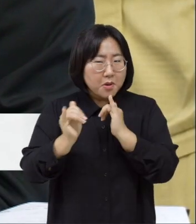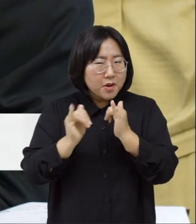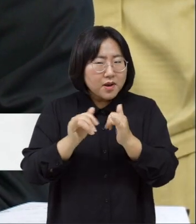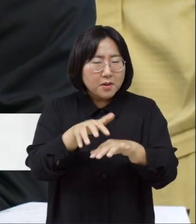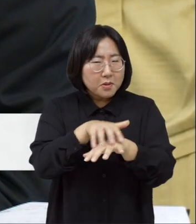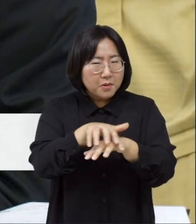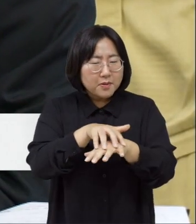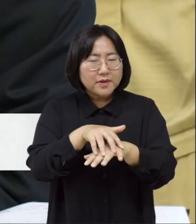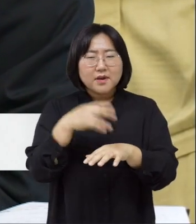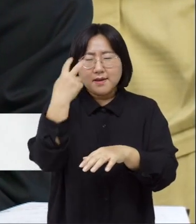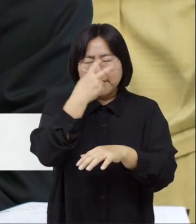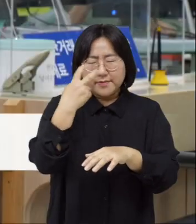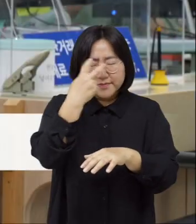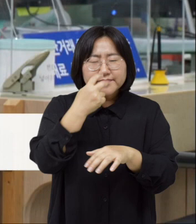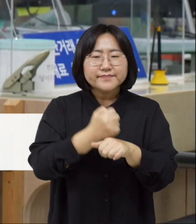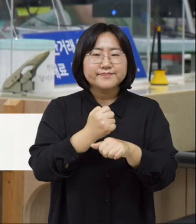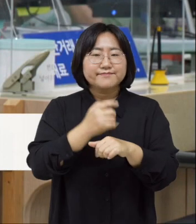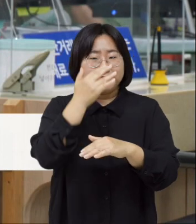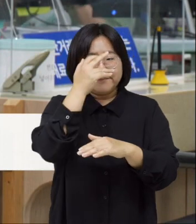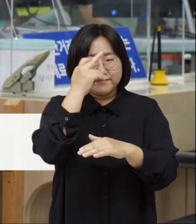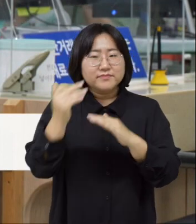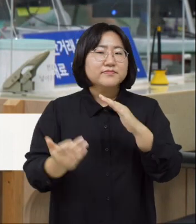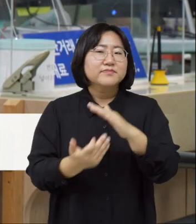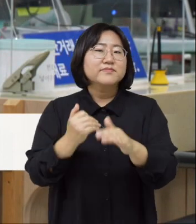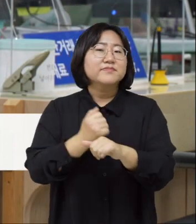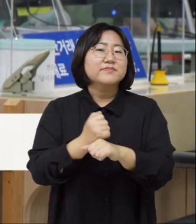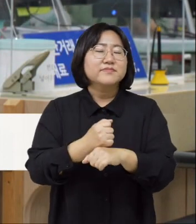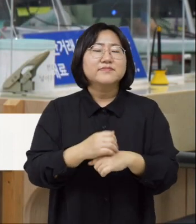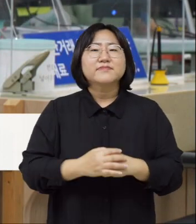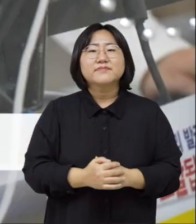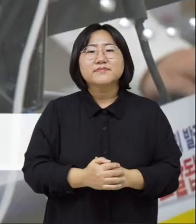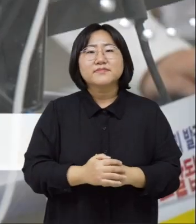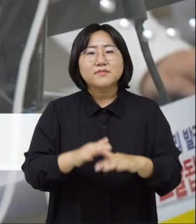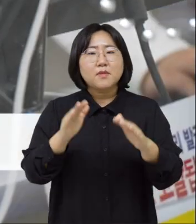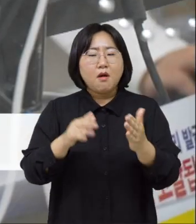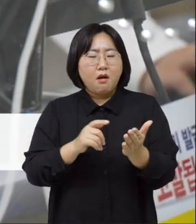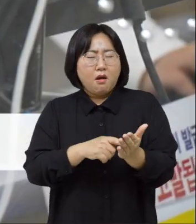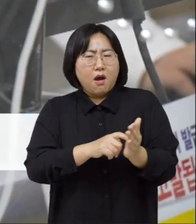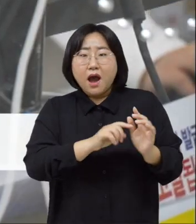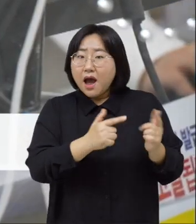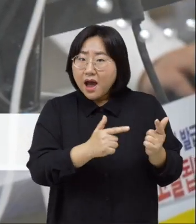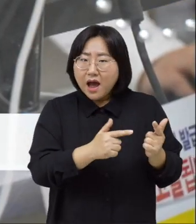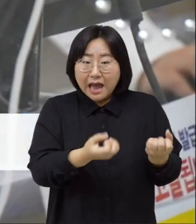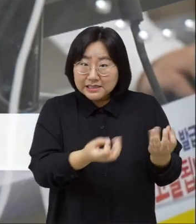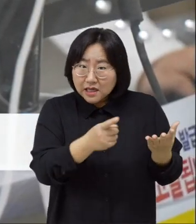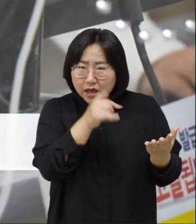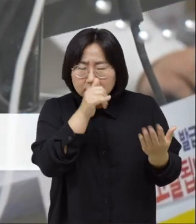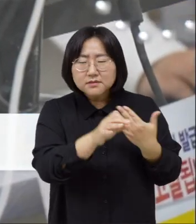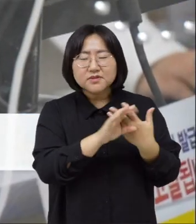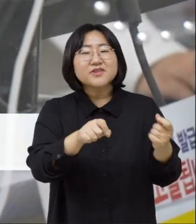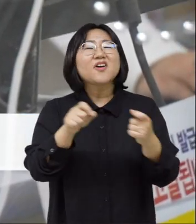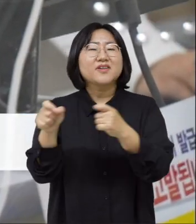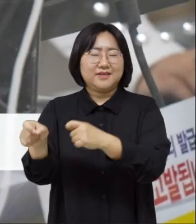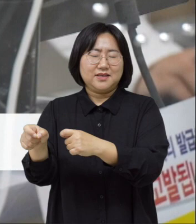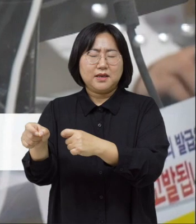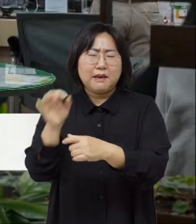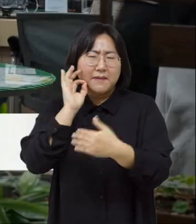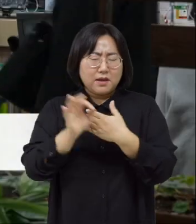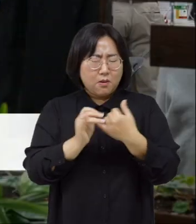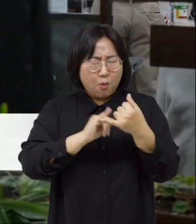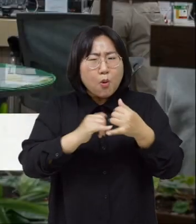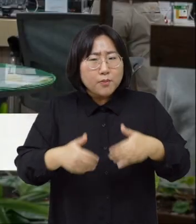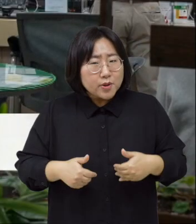등 상황관리에 최선을 다하고 있습니다. 또 시급하지 않은 행사는 연기하고 부득이